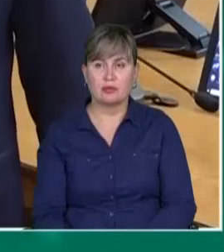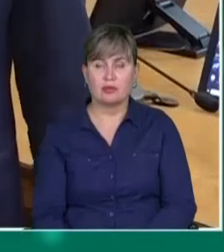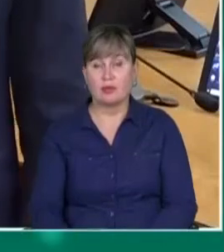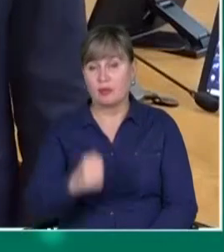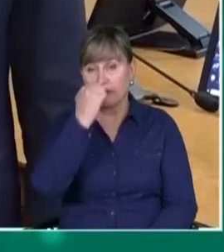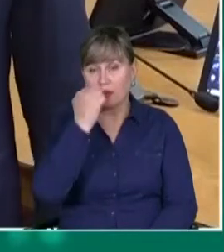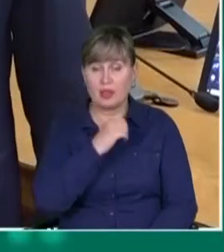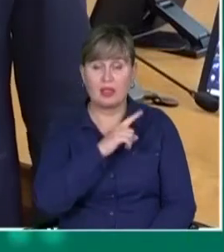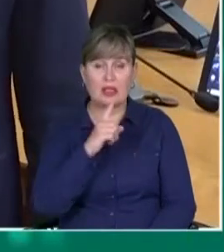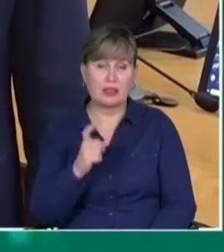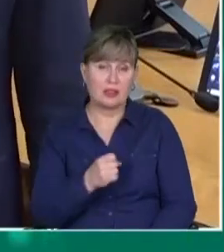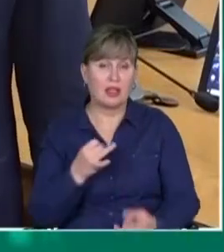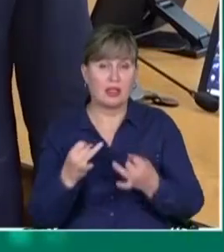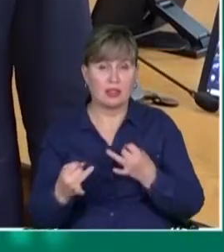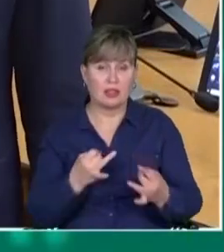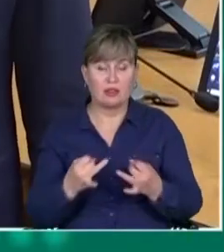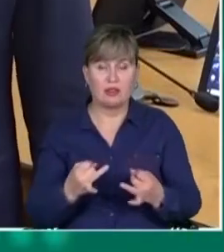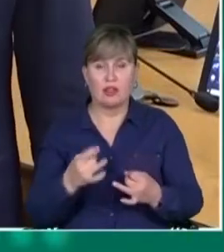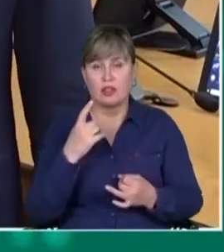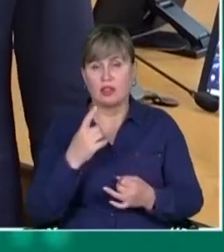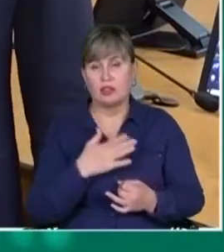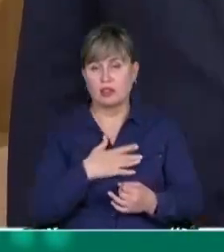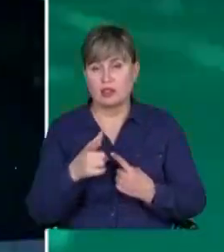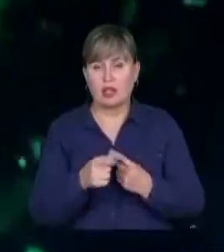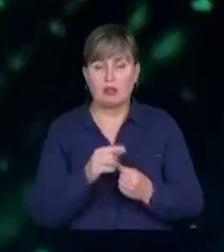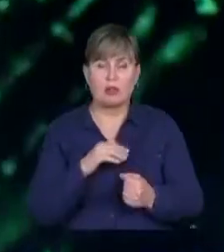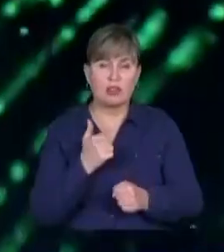Благодарю за содержательную беседу. Напомню, с нами был